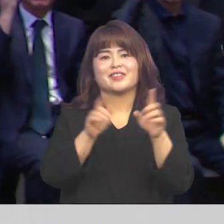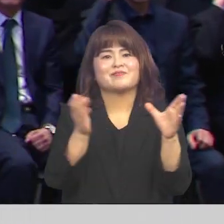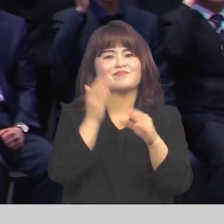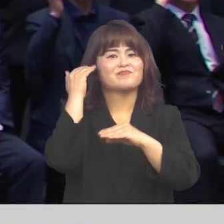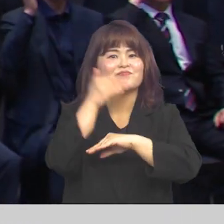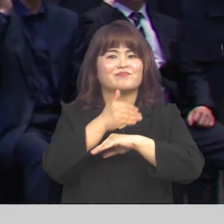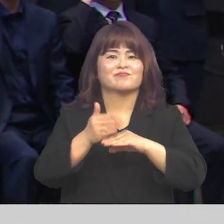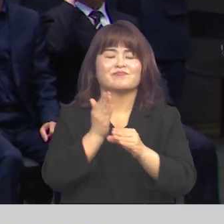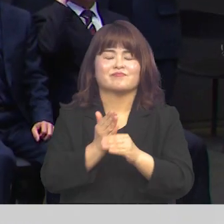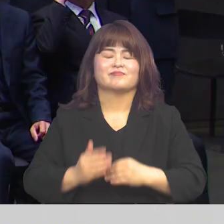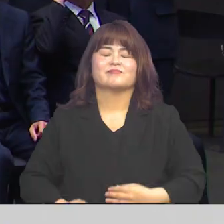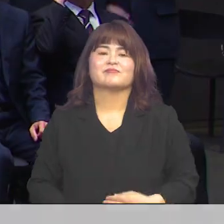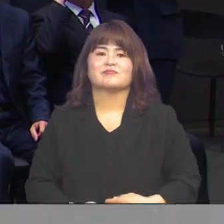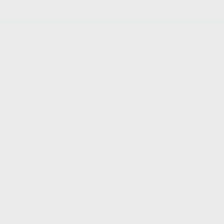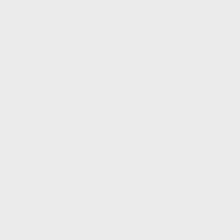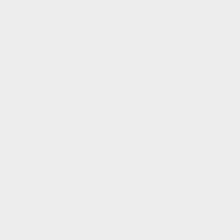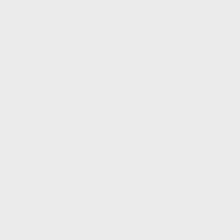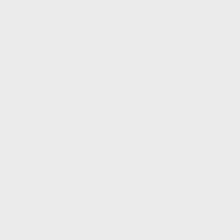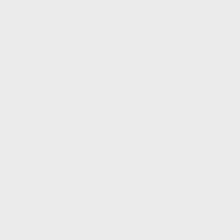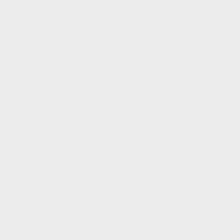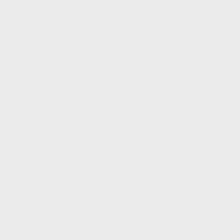가질 예정입니다.